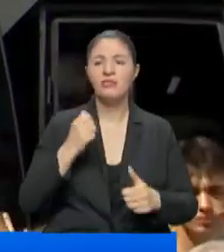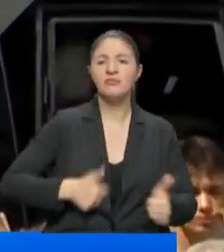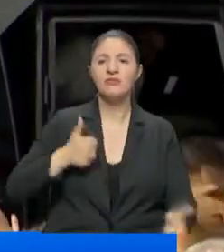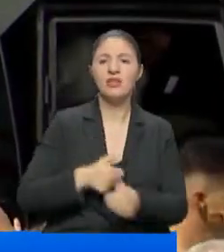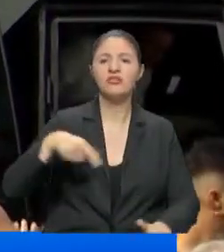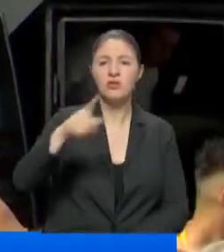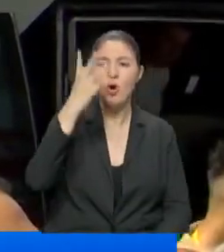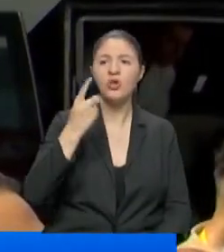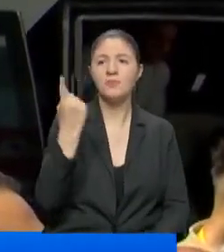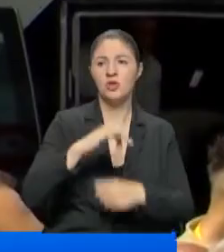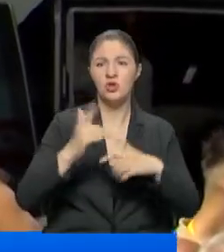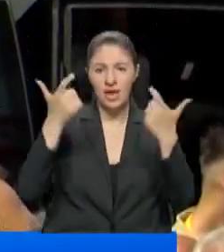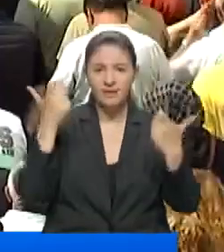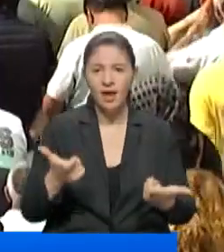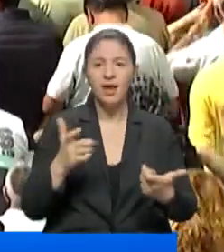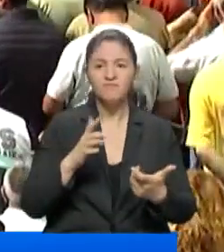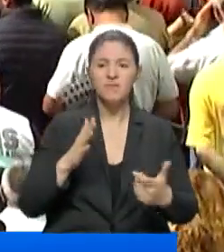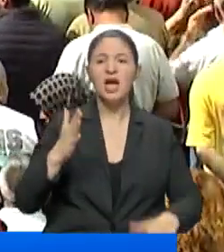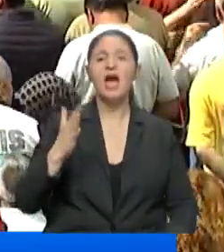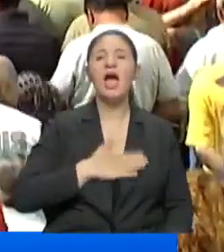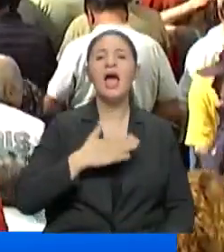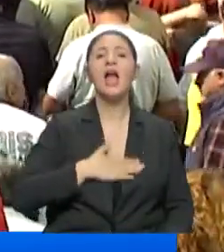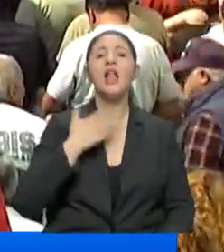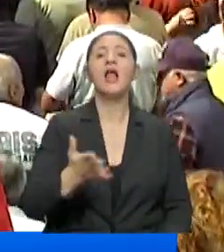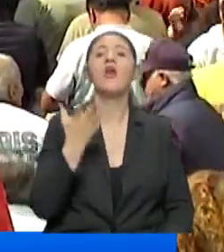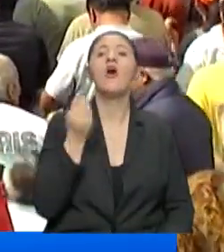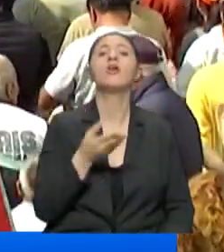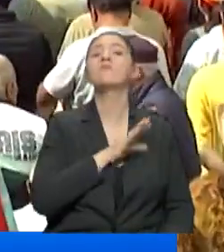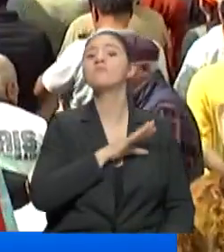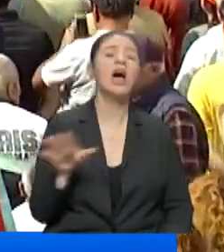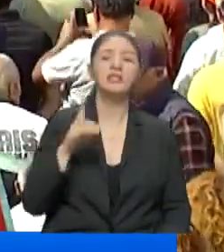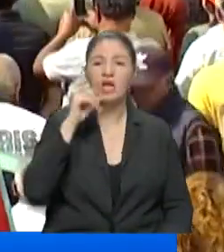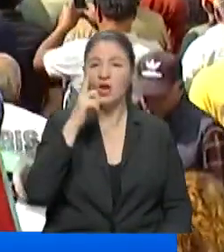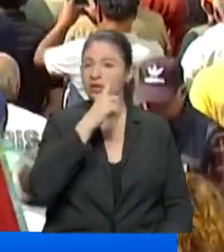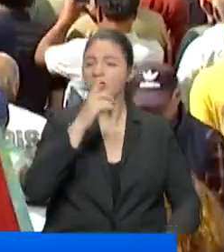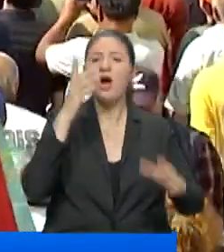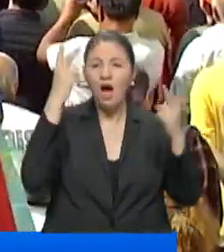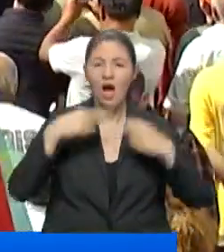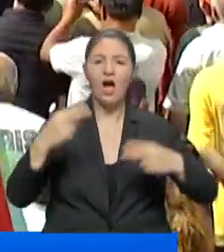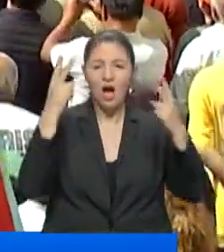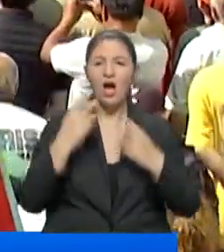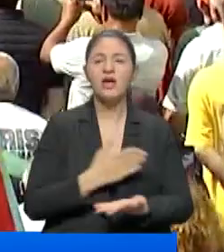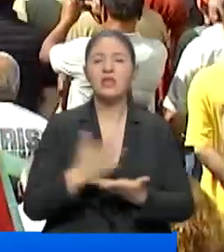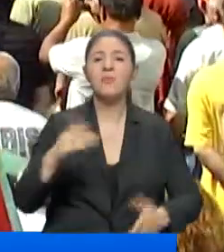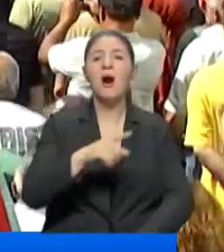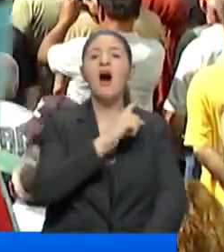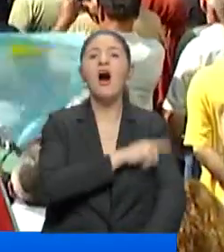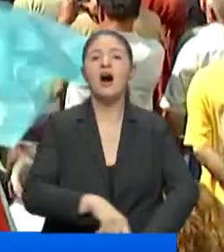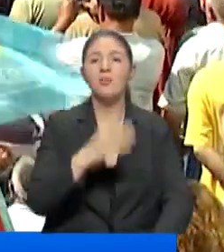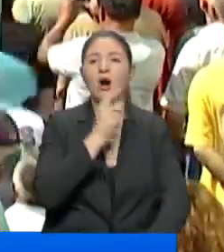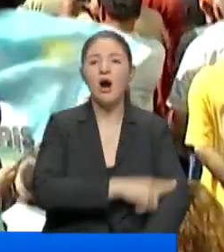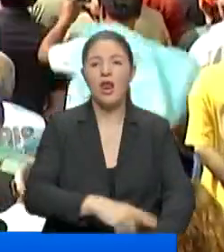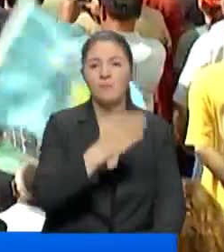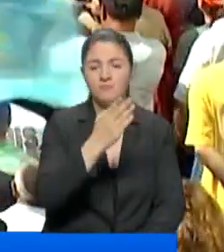danışmanların olduğu bir ülkede helal olmaz göz mi Evet inmez haram